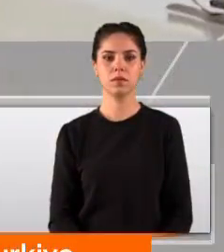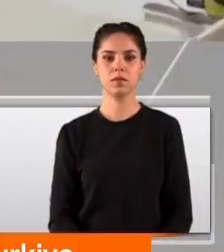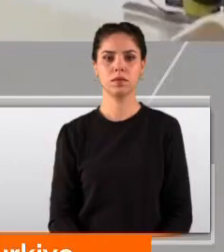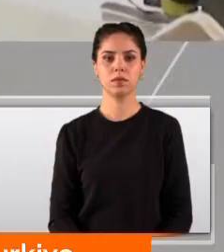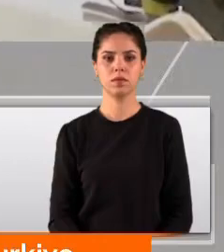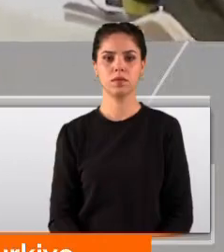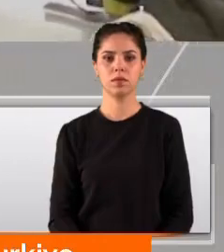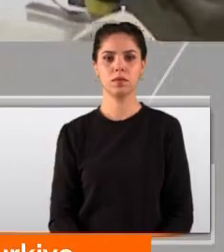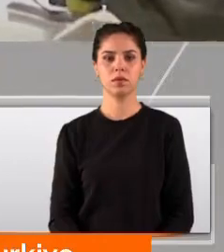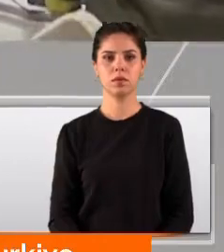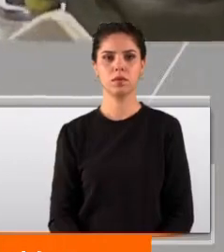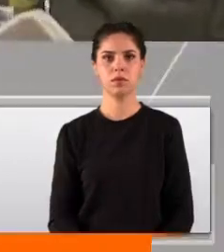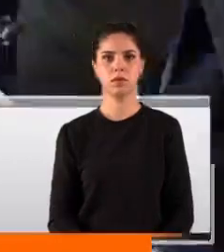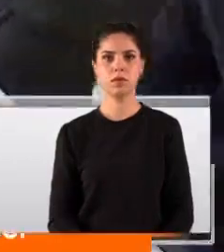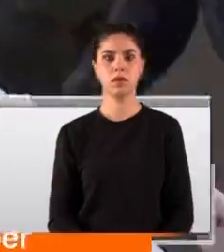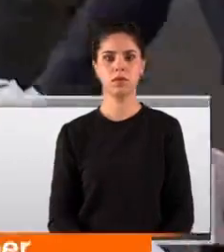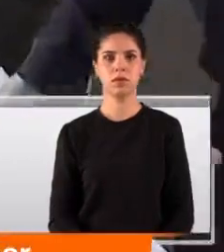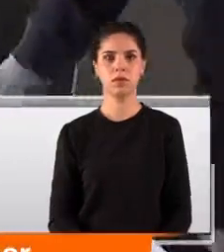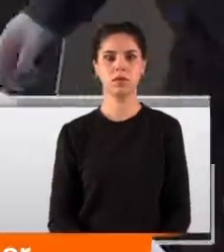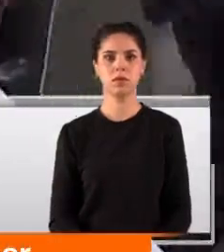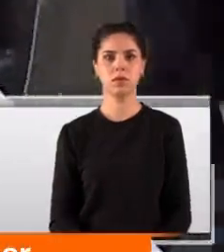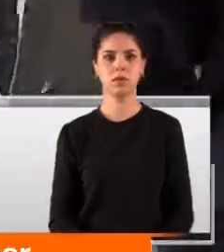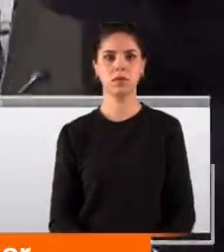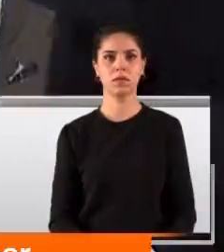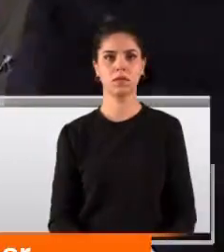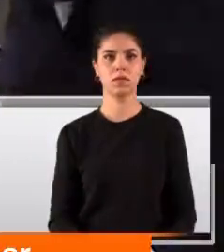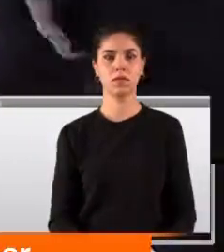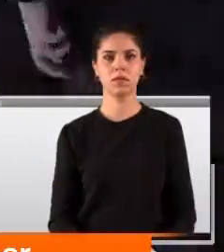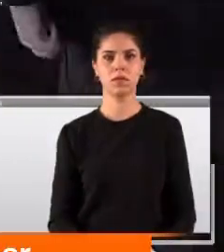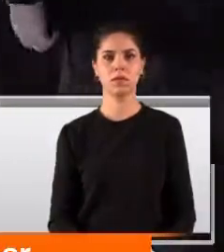Adilane bir yaklaşım sergiledi.